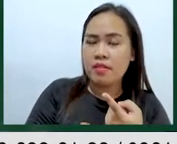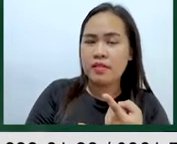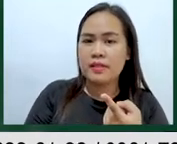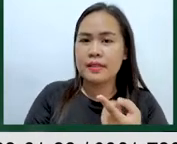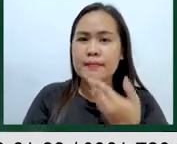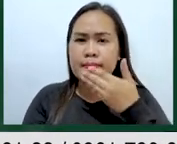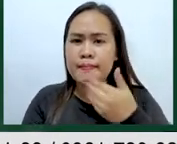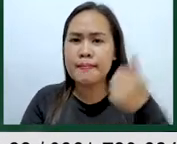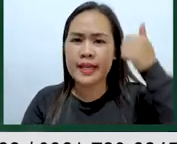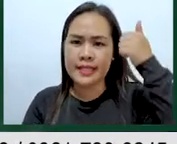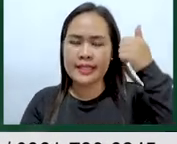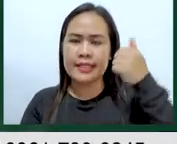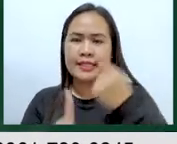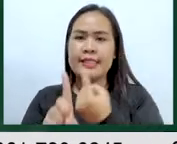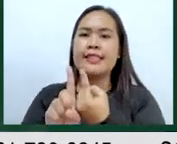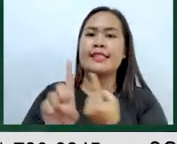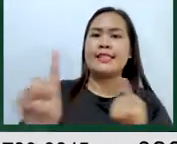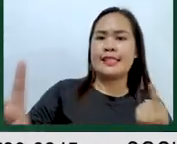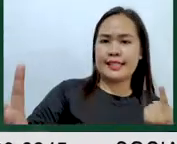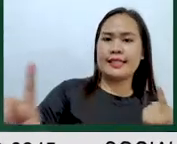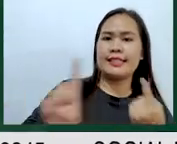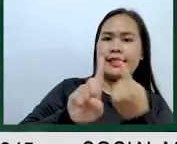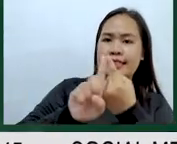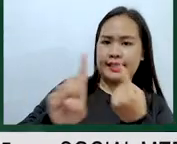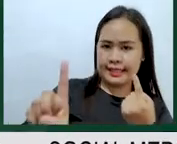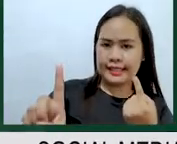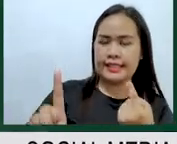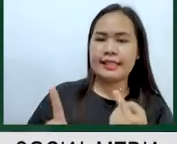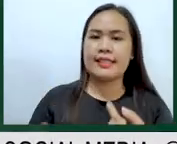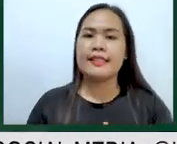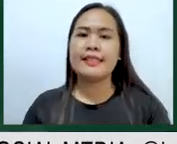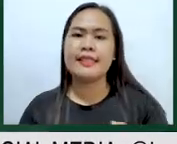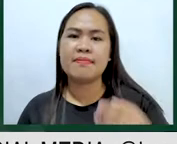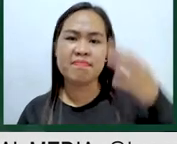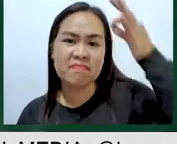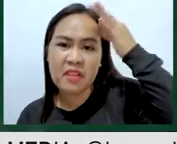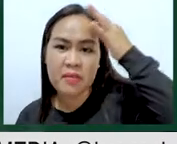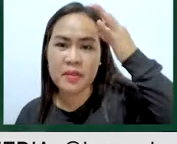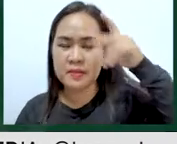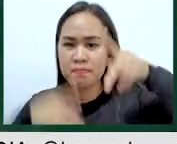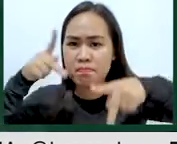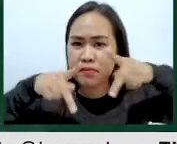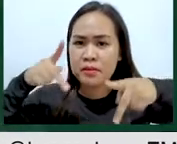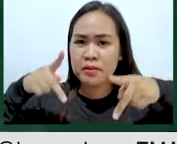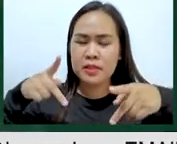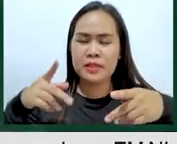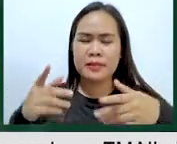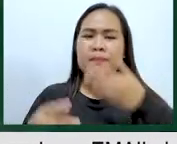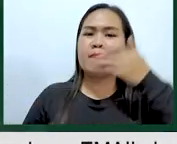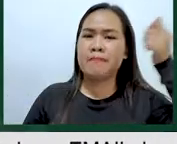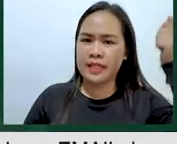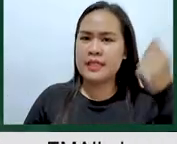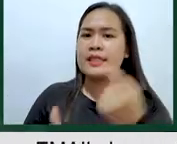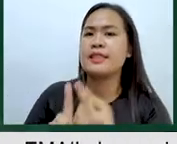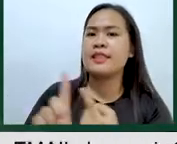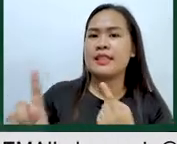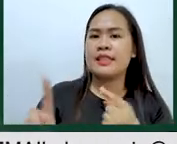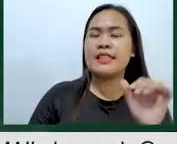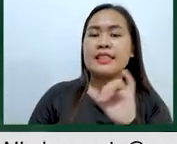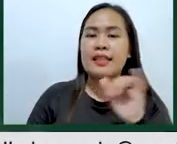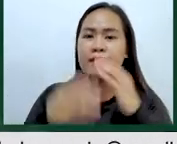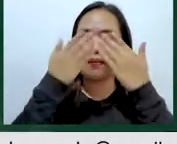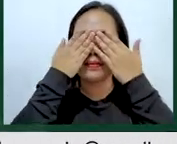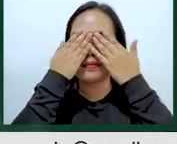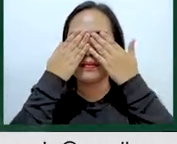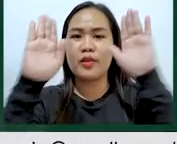So again, let's keep our distance na lang. Kahit pakakilala natin o kahit familiar pa tayo sa taong 'yan, 'di ba? Let's keep our distance, dahil